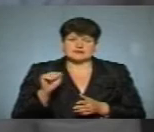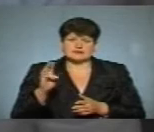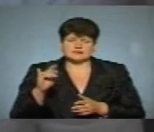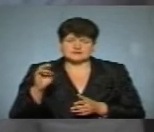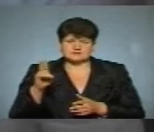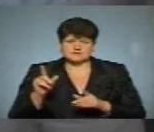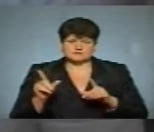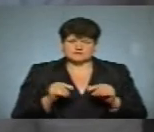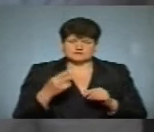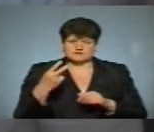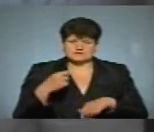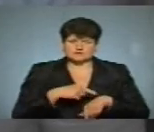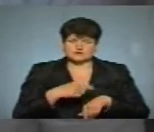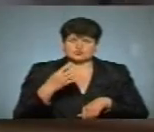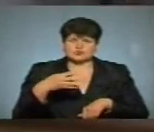відправиться о